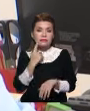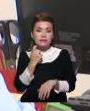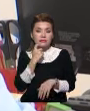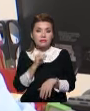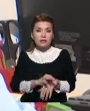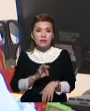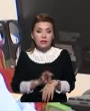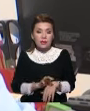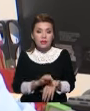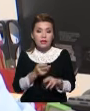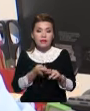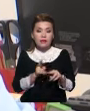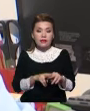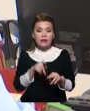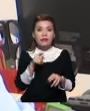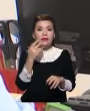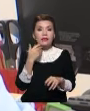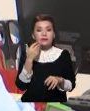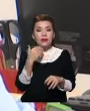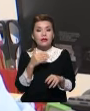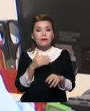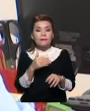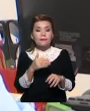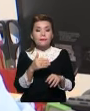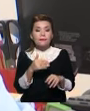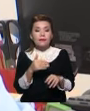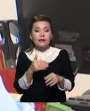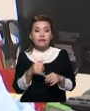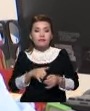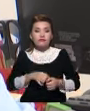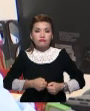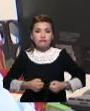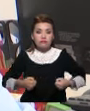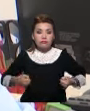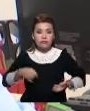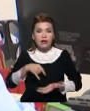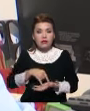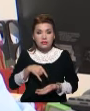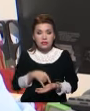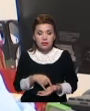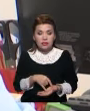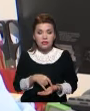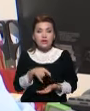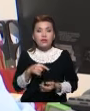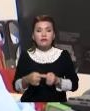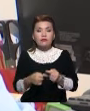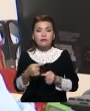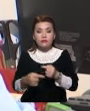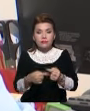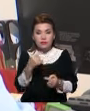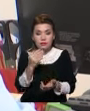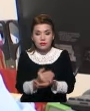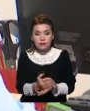если это у нас идет, когда полные люди, когда есть ожирение, потом наследственность у нас идет.